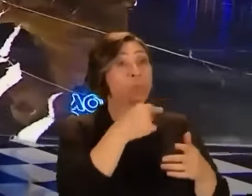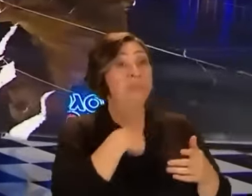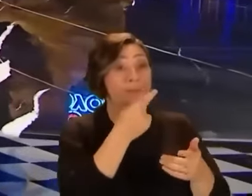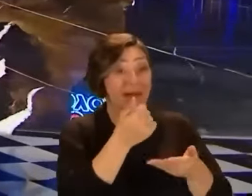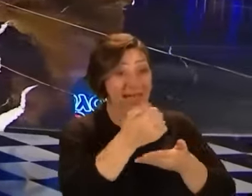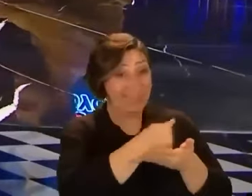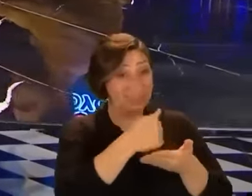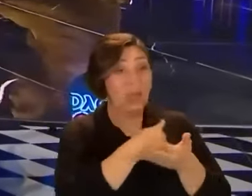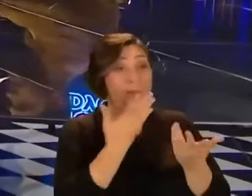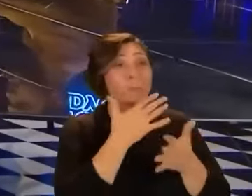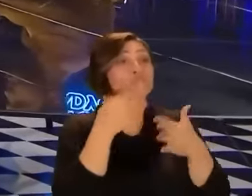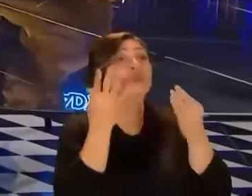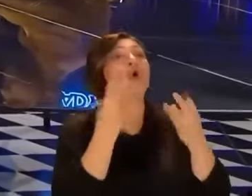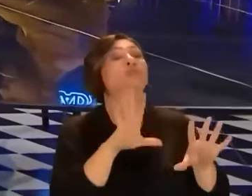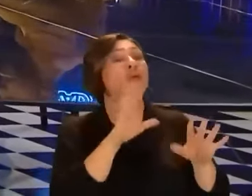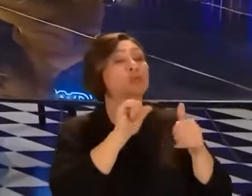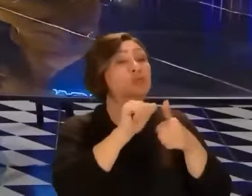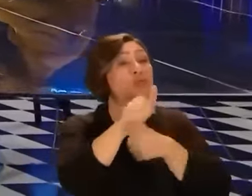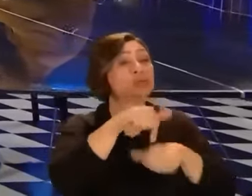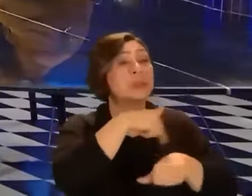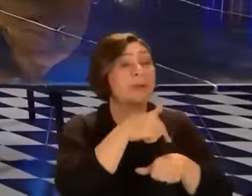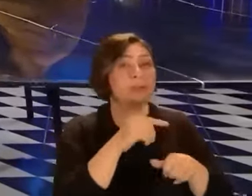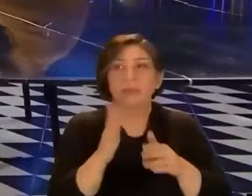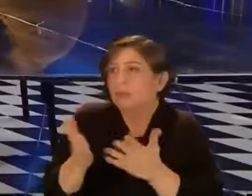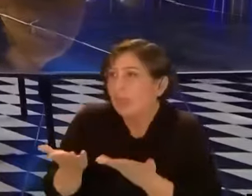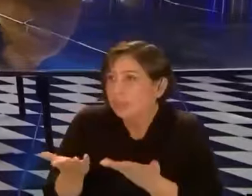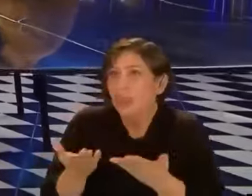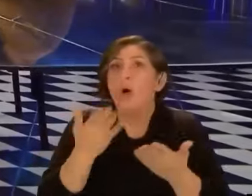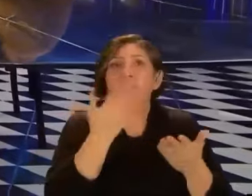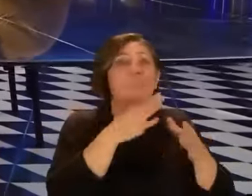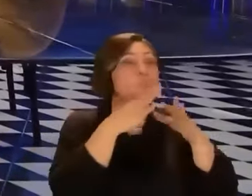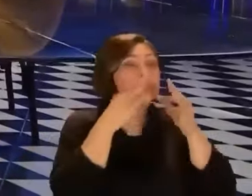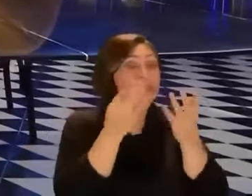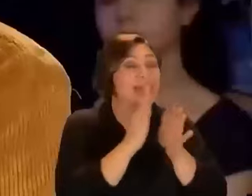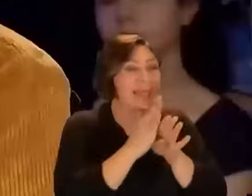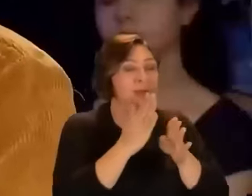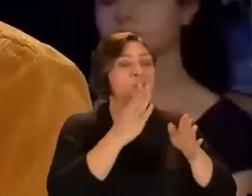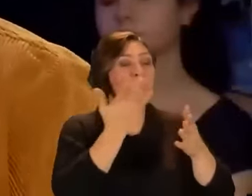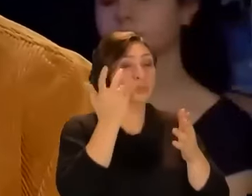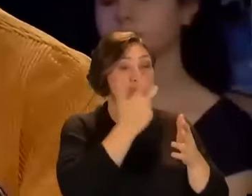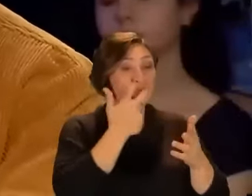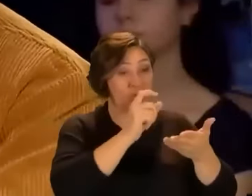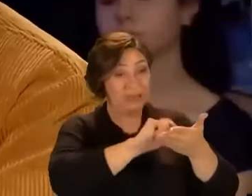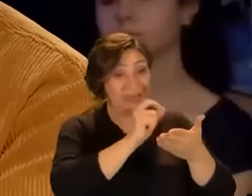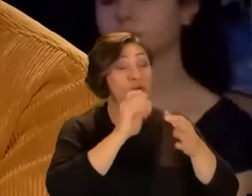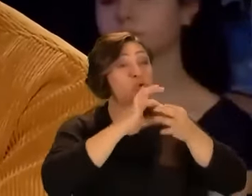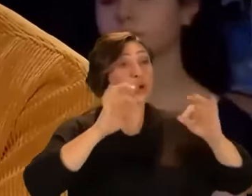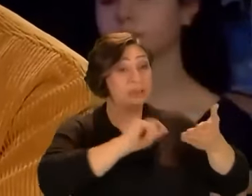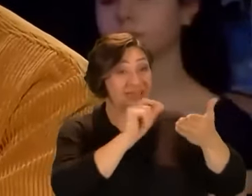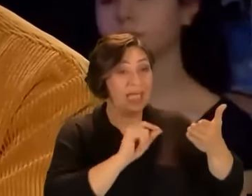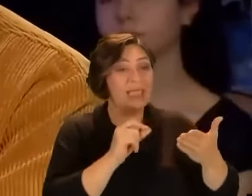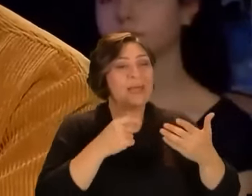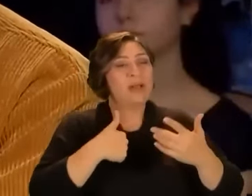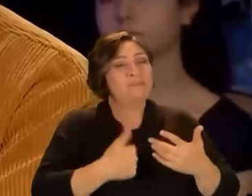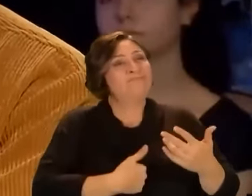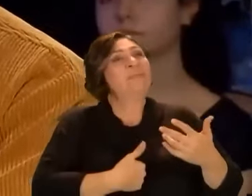para getirecek ama mutluluk getirmeyecek uzun vadede. Niye? Hadi o zaman mutluluk, çünkü müzik yapan, söz yazan insan tatmin olmak ister